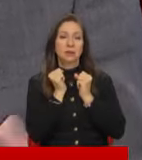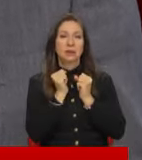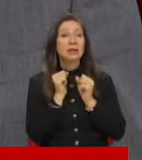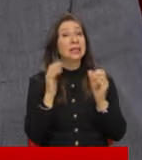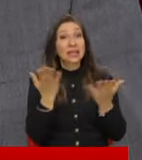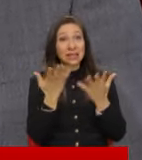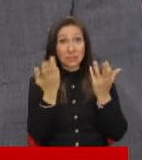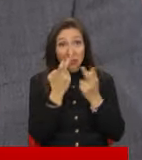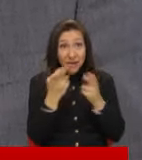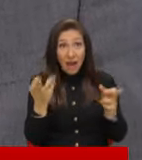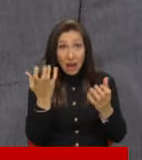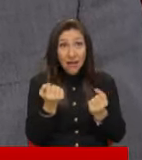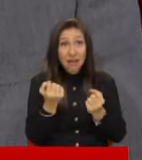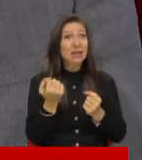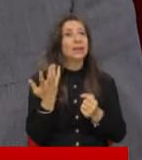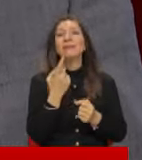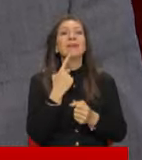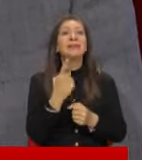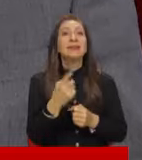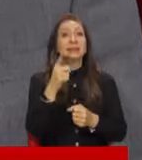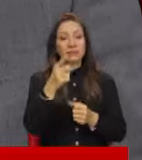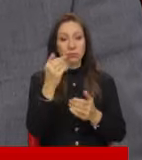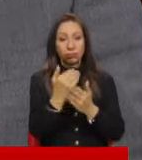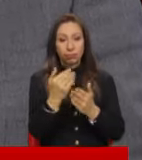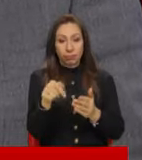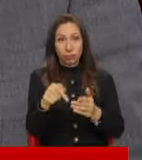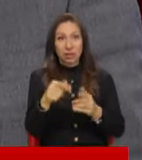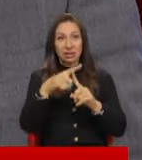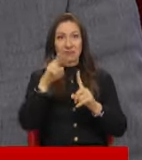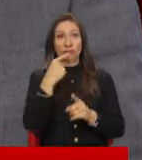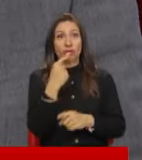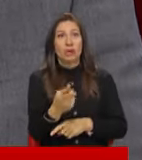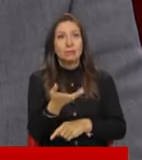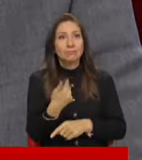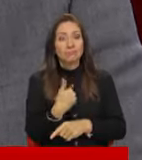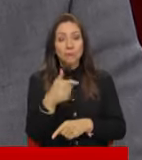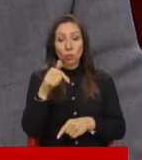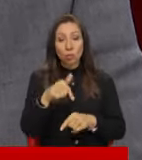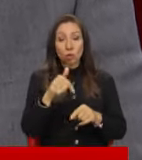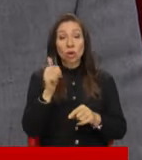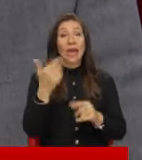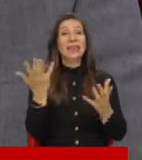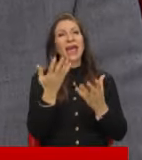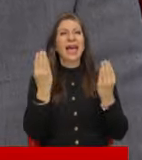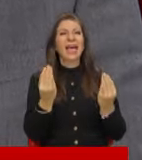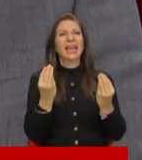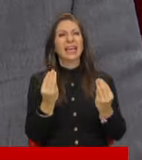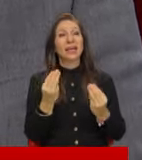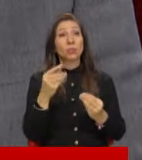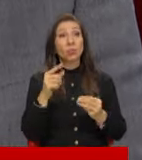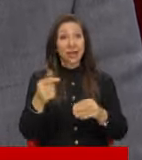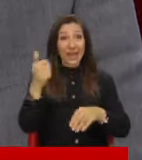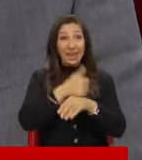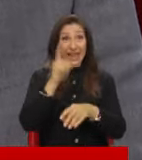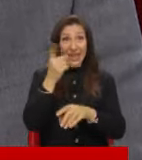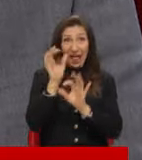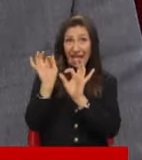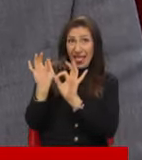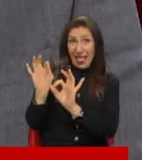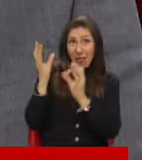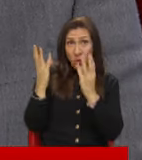nasıl mı aldatarak aldı ne dedi sizin programınızda ifade etmiştim Bugünler daha iyi günlerimiz Eğer bu iktidar devam